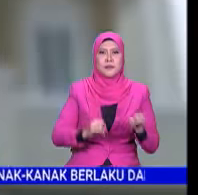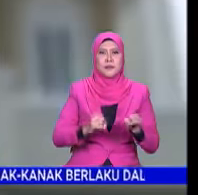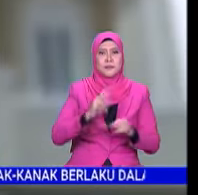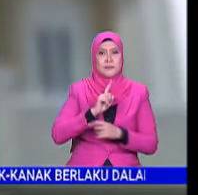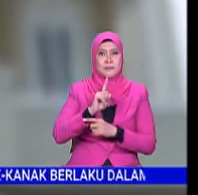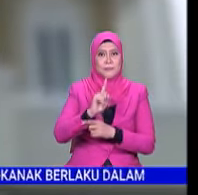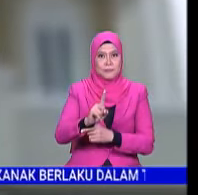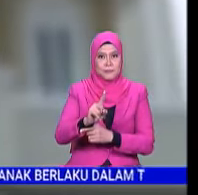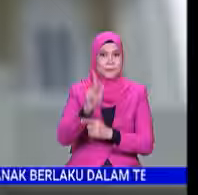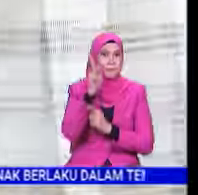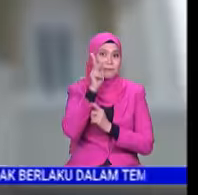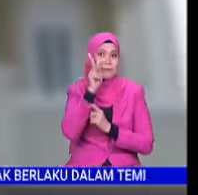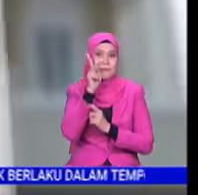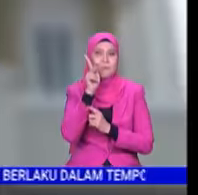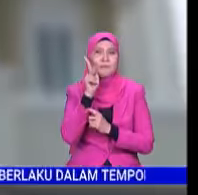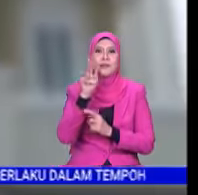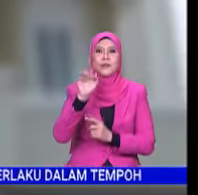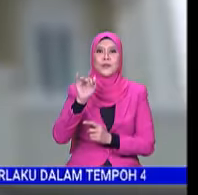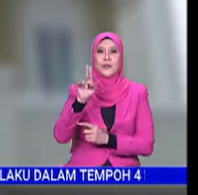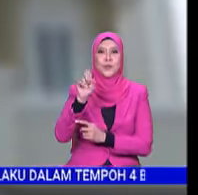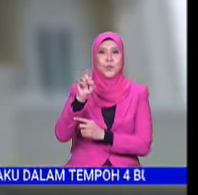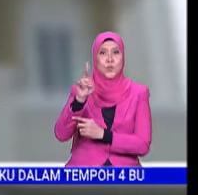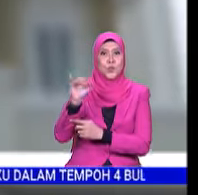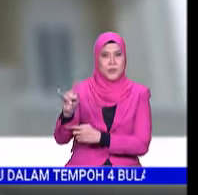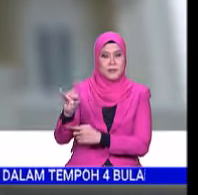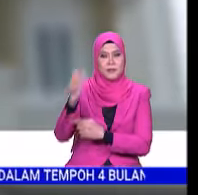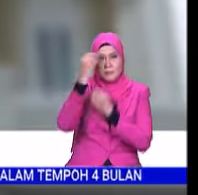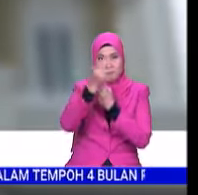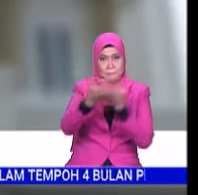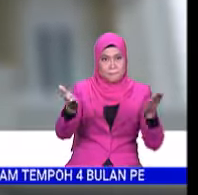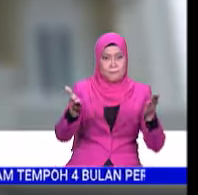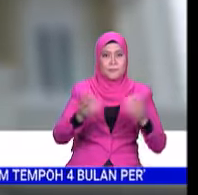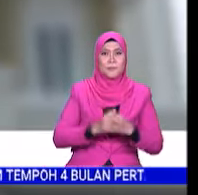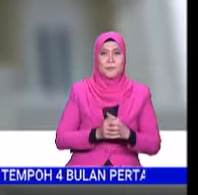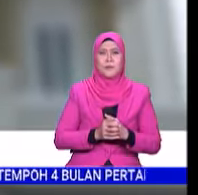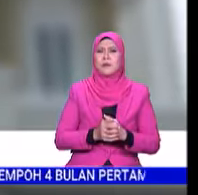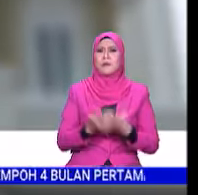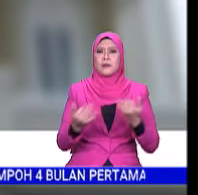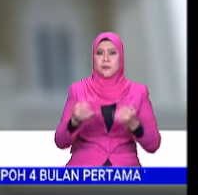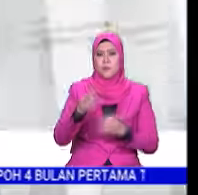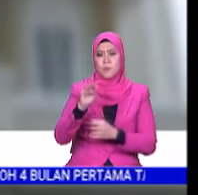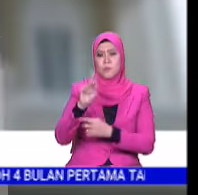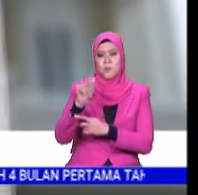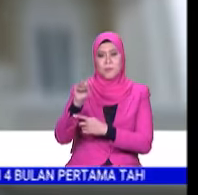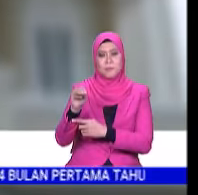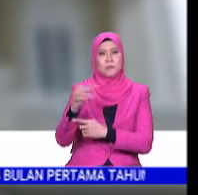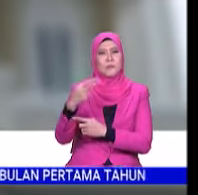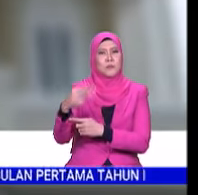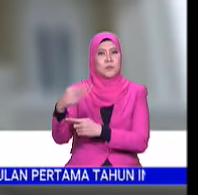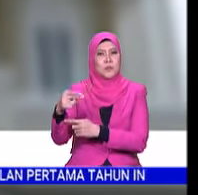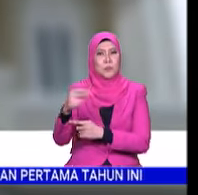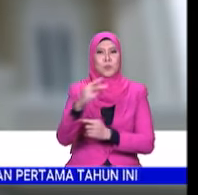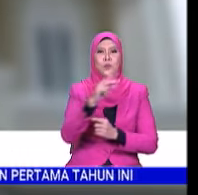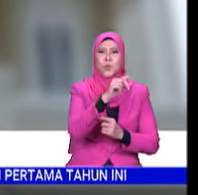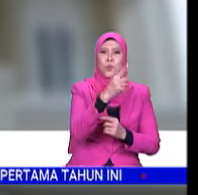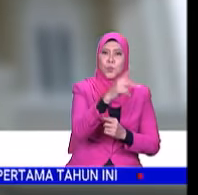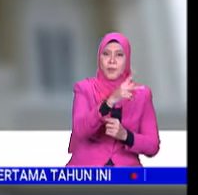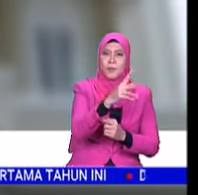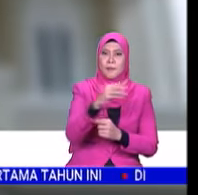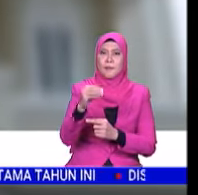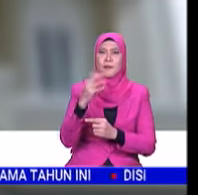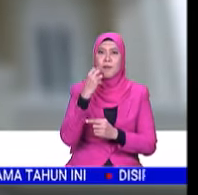Agama Islam Negeri Kedah, Muhammad Yusri Mat Daud dalam kenyataan berkata, bagi mukim zon hijau, zon kuning dan zon